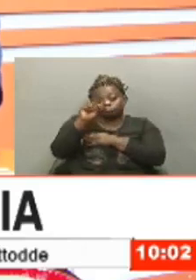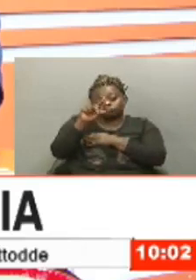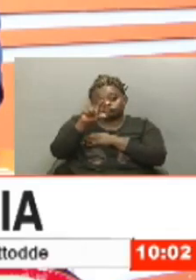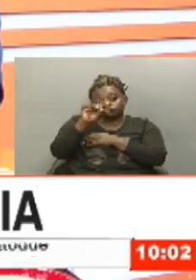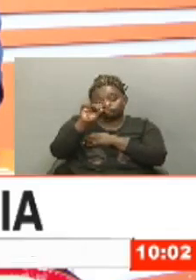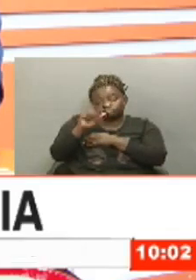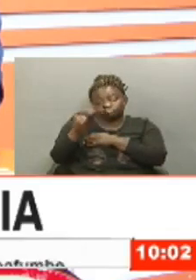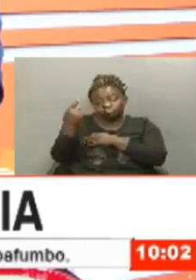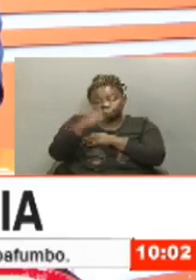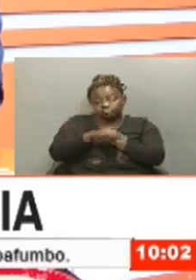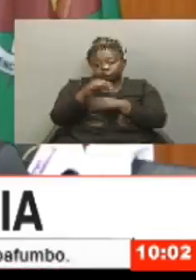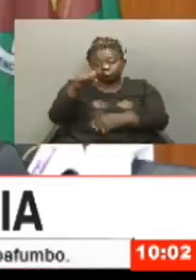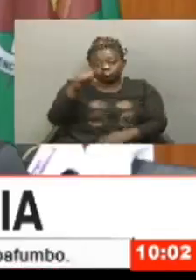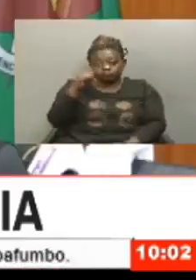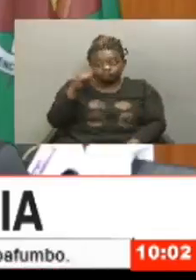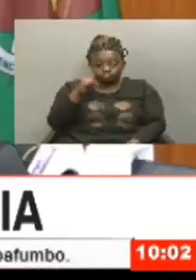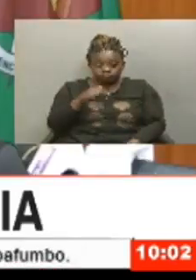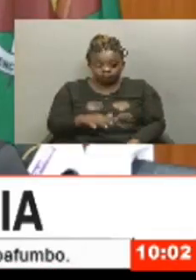olw'eggulo.